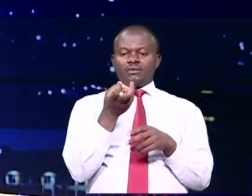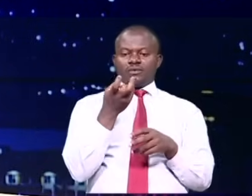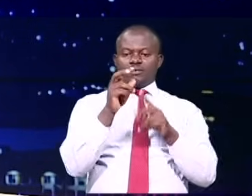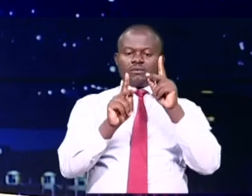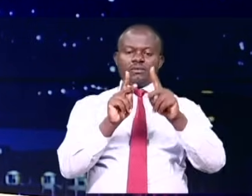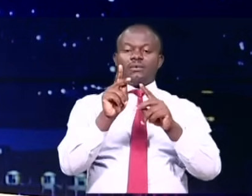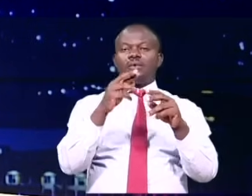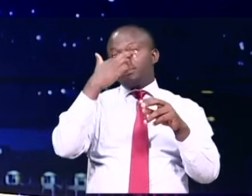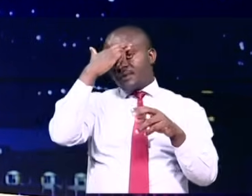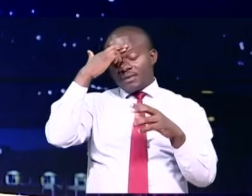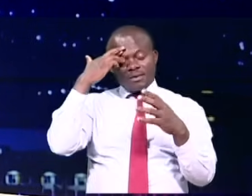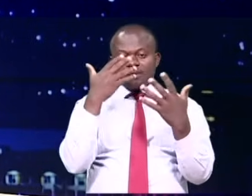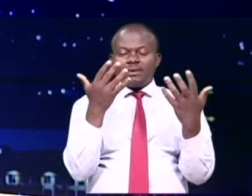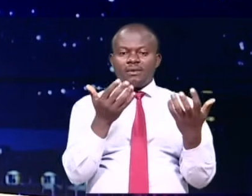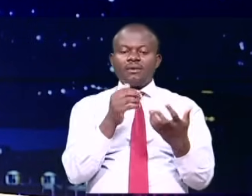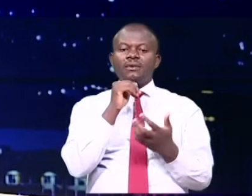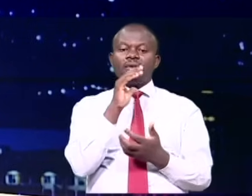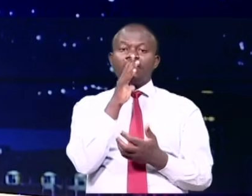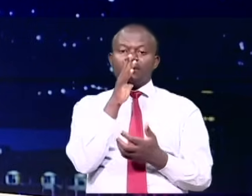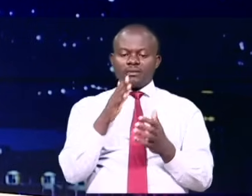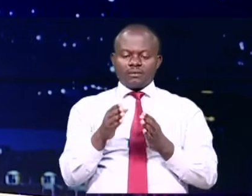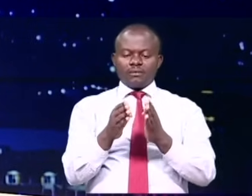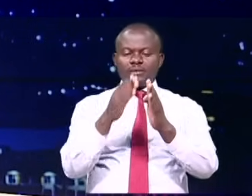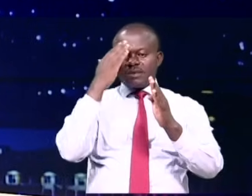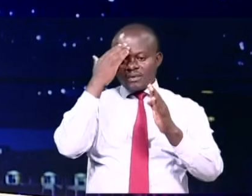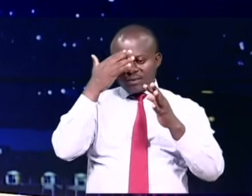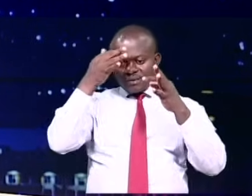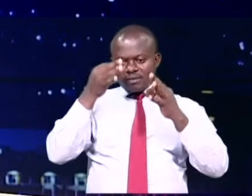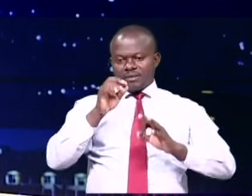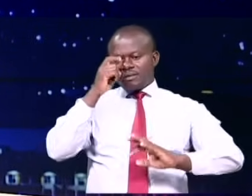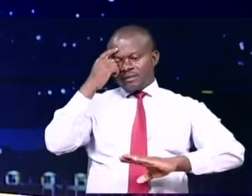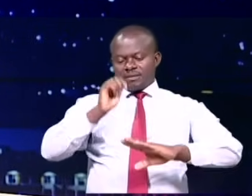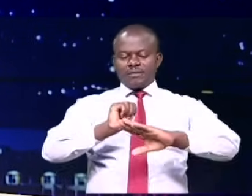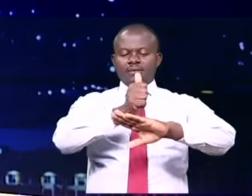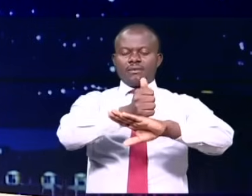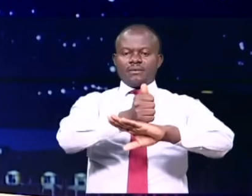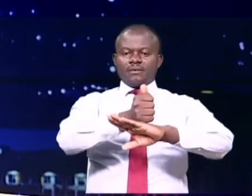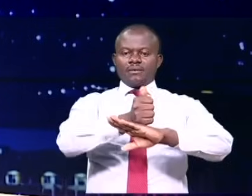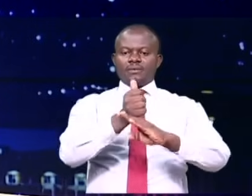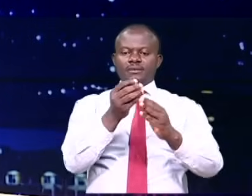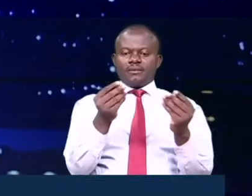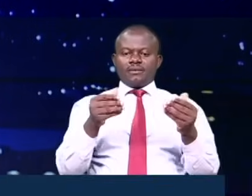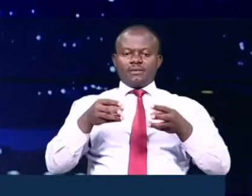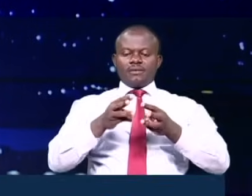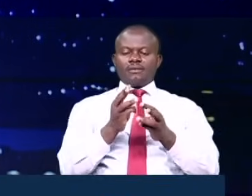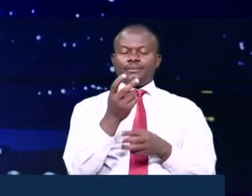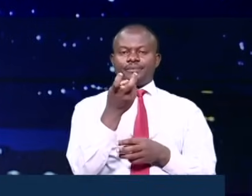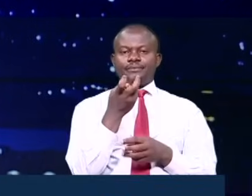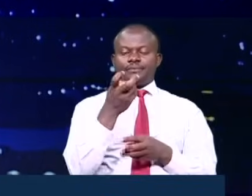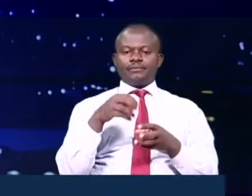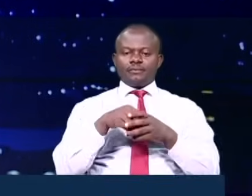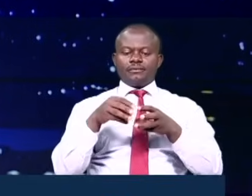biraterwa nuko rero batagitinda mu nzira bitewe n'ingamba leta yafashe zigashyira ku murongo uburyo bwo gutwara abantu mu